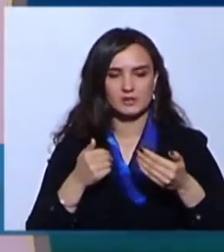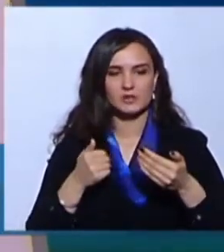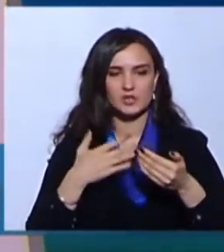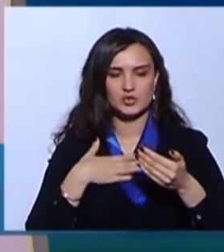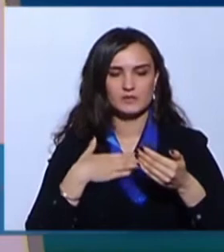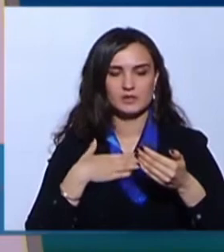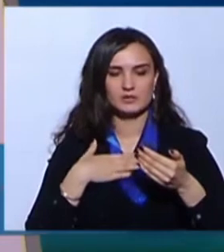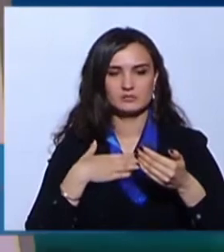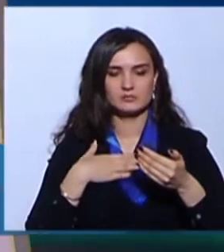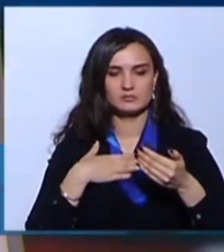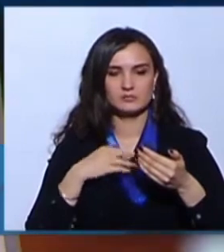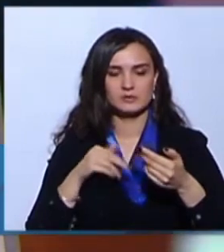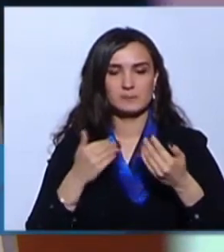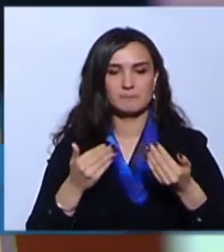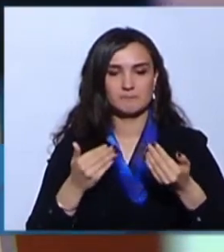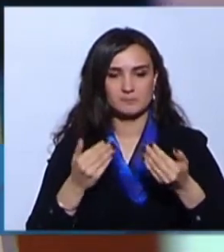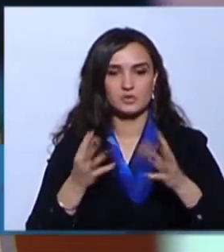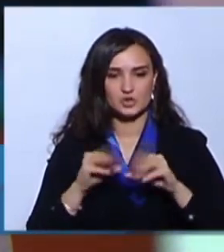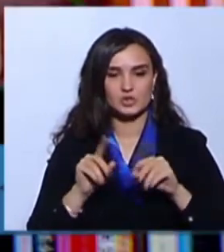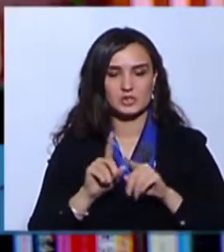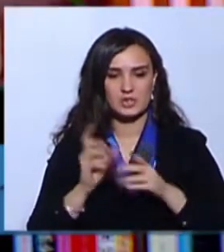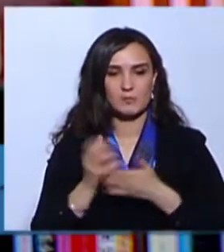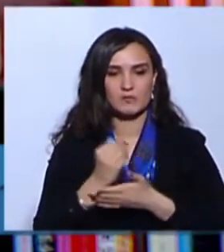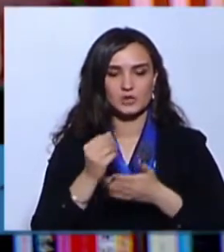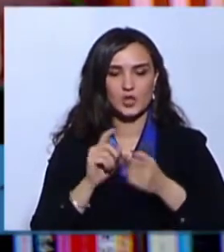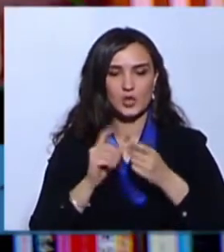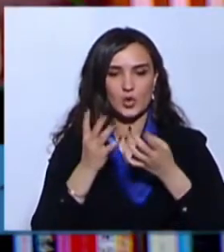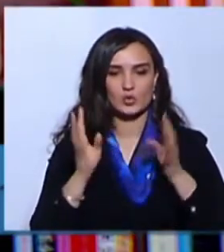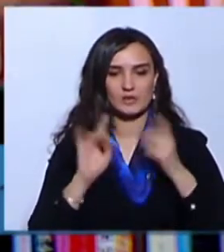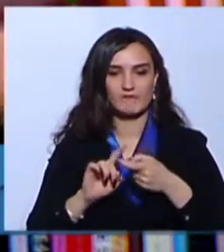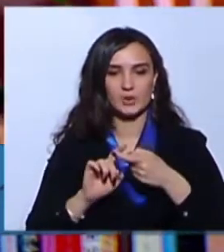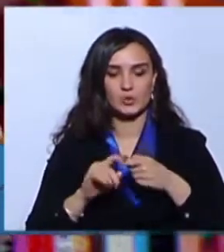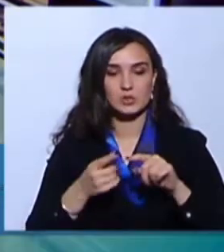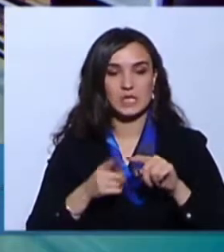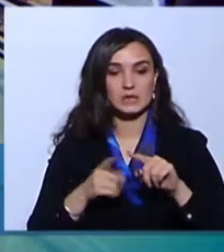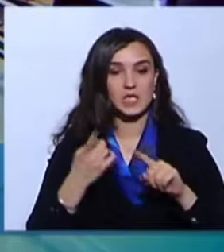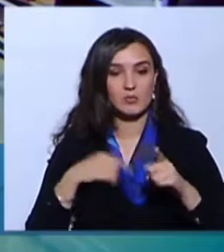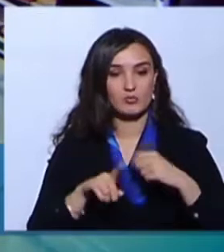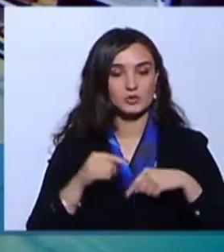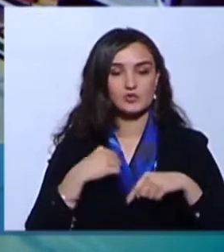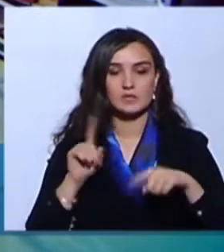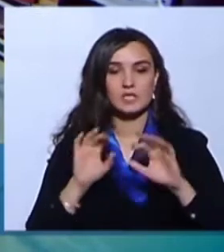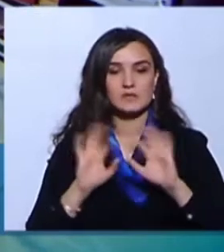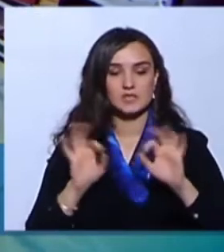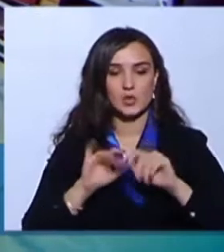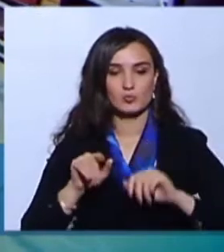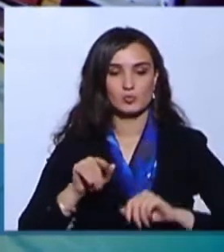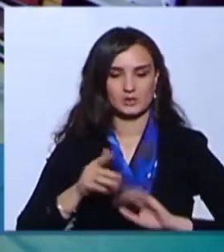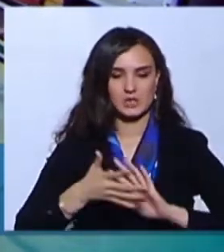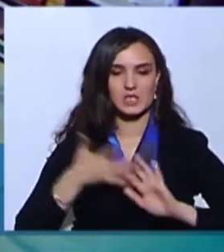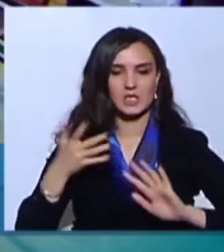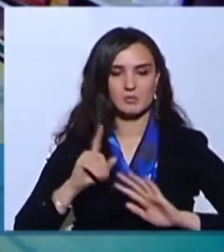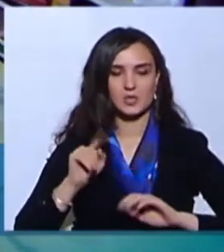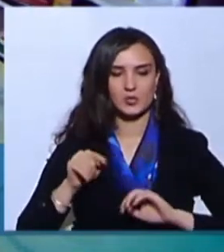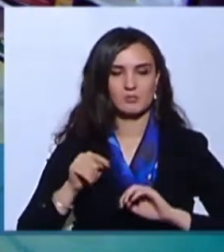ჩვენს კუჭნაწლავის ტრაქტში, მის ლორწოვანშიც ნაპოვნია კორონავირუსი. ანუ აქედან გამომდინარე ჩვენ რა ზელაპარაკობთ. გასაგებია